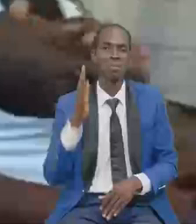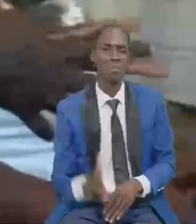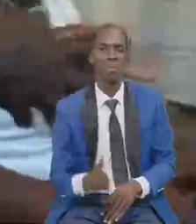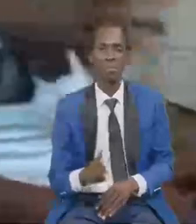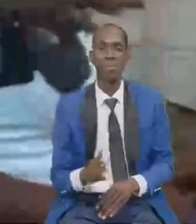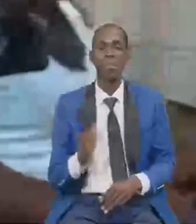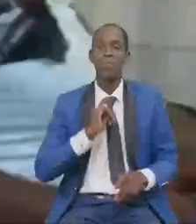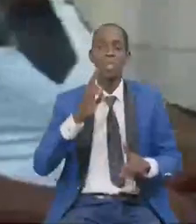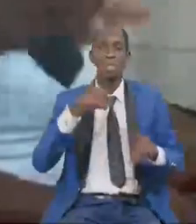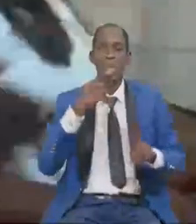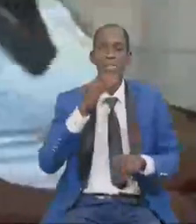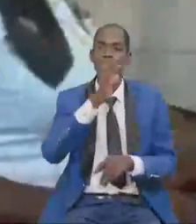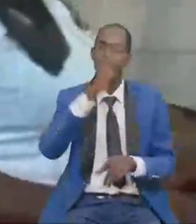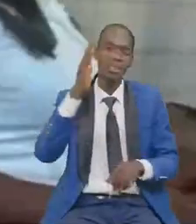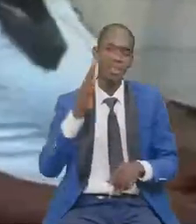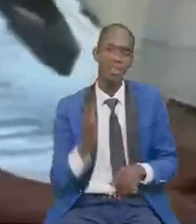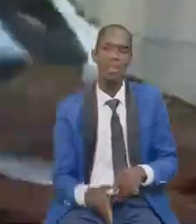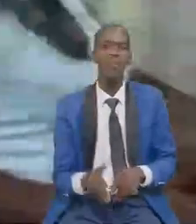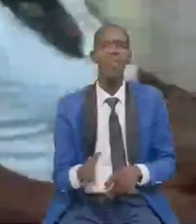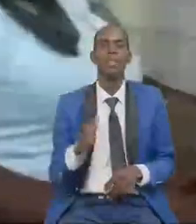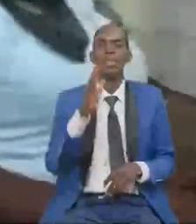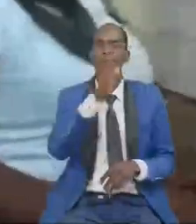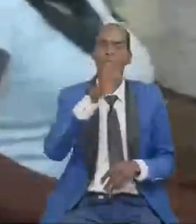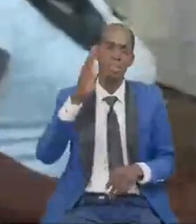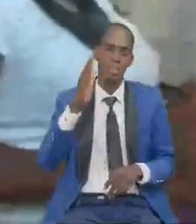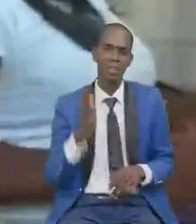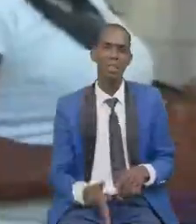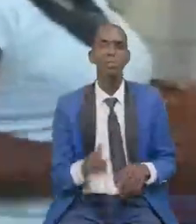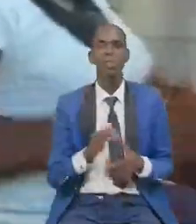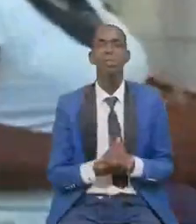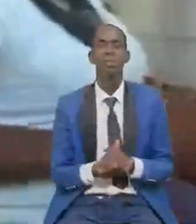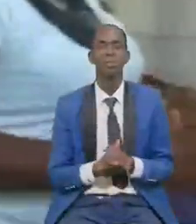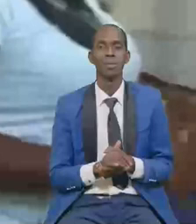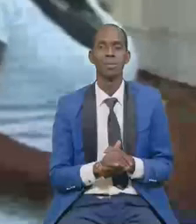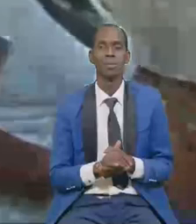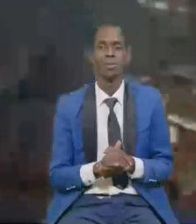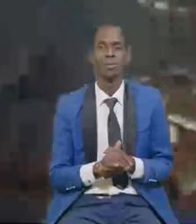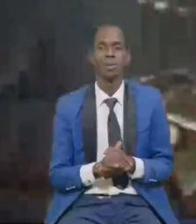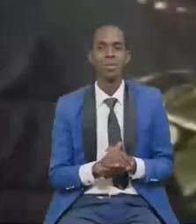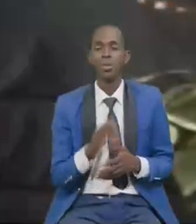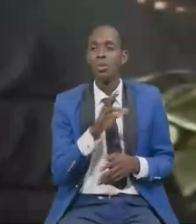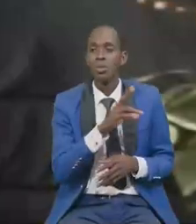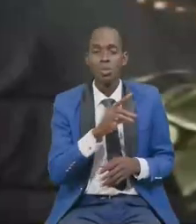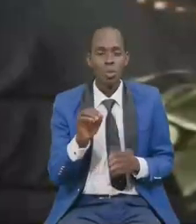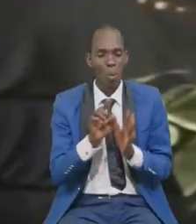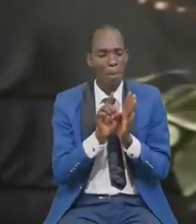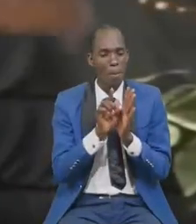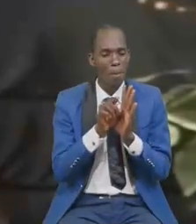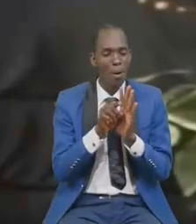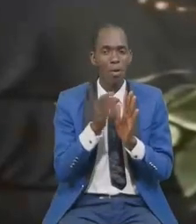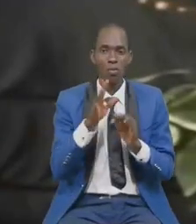Je dis jamais! aucune minute de ta vie ne sera